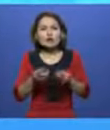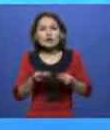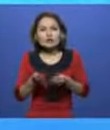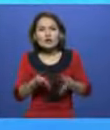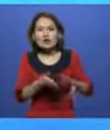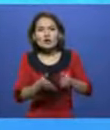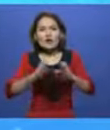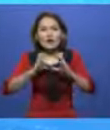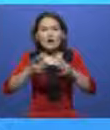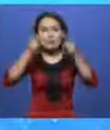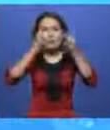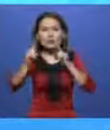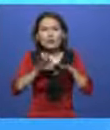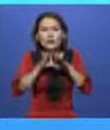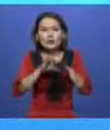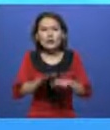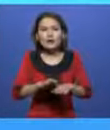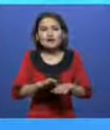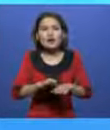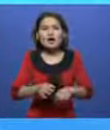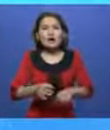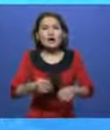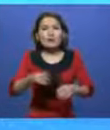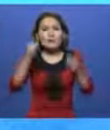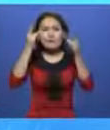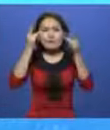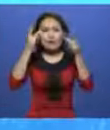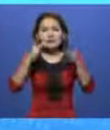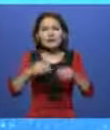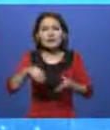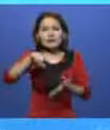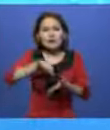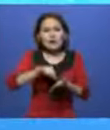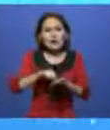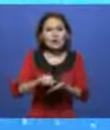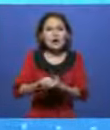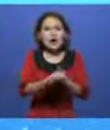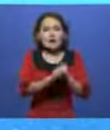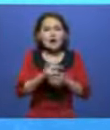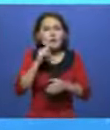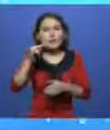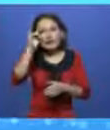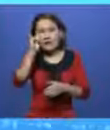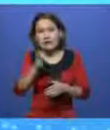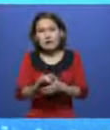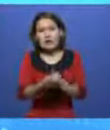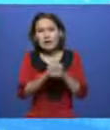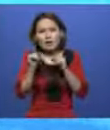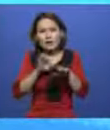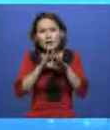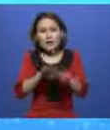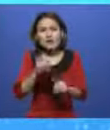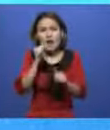форумы басталды. Шараға жиналған мәдени және өнер өкілдері Шанхай ынтымақтастығы ұйымы елдерінің мәдени әріптестік мәселелерін талқылады. Әр елдің